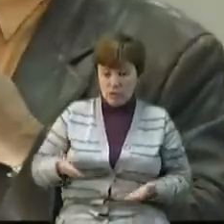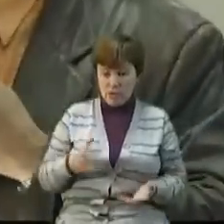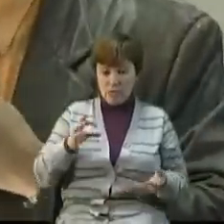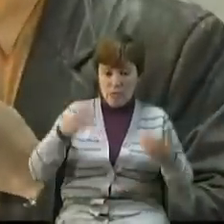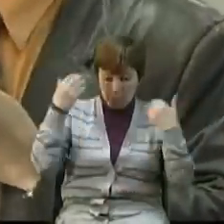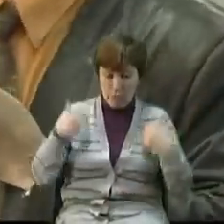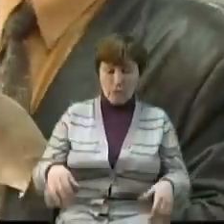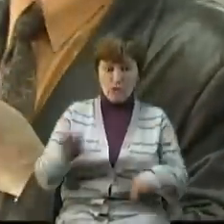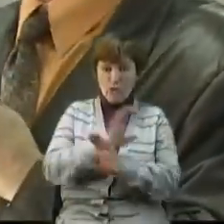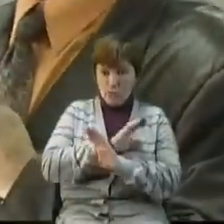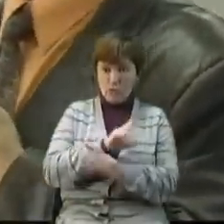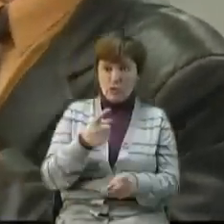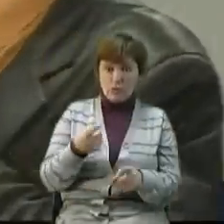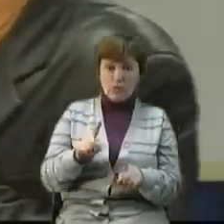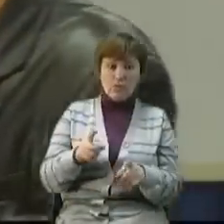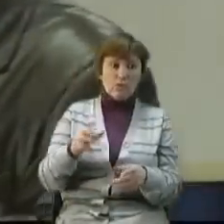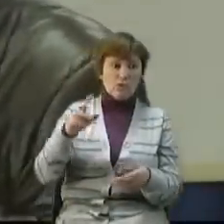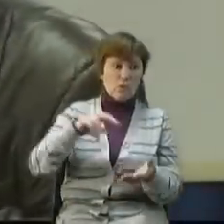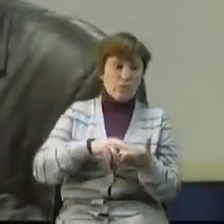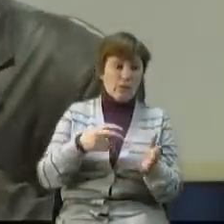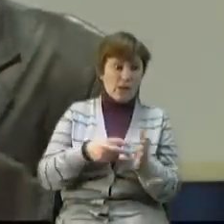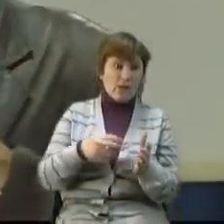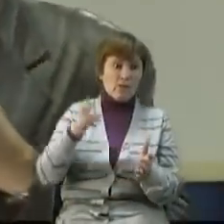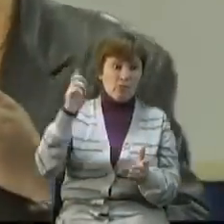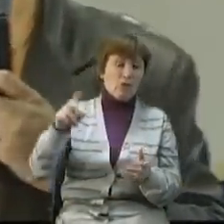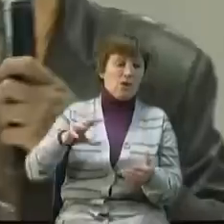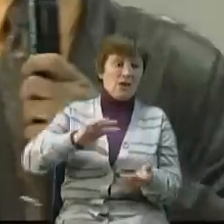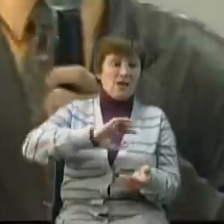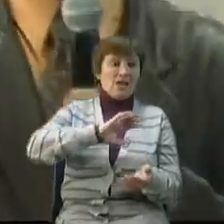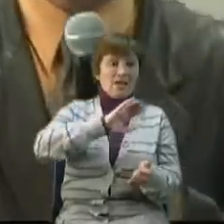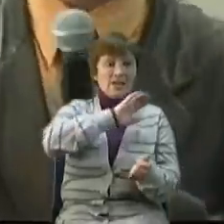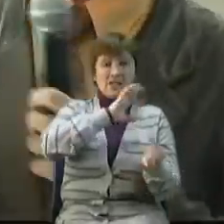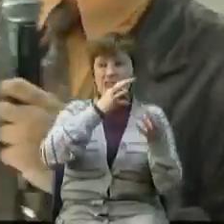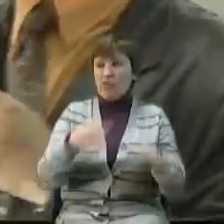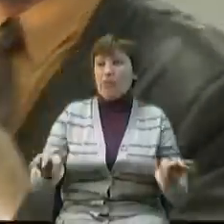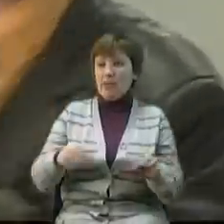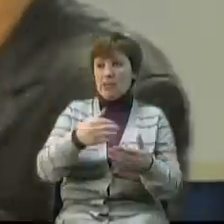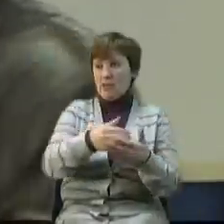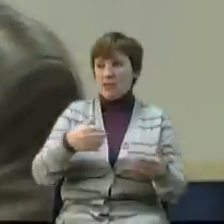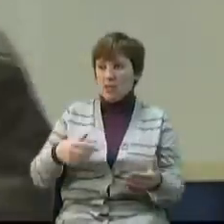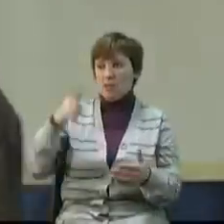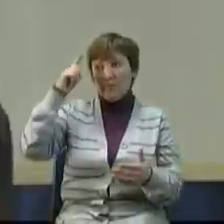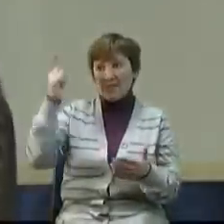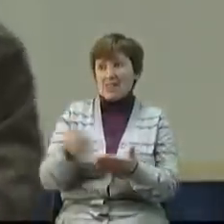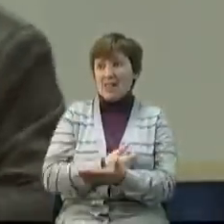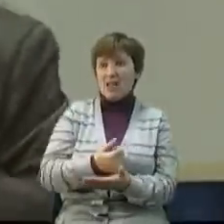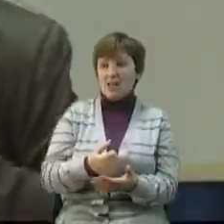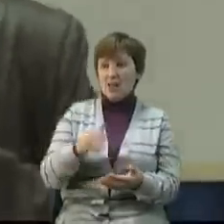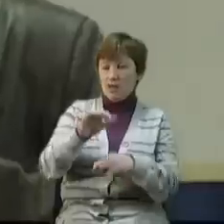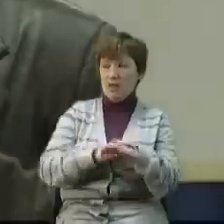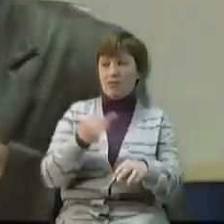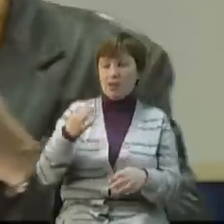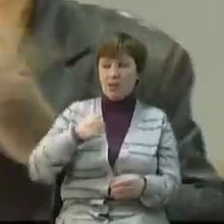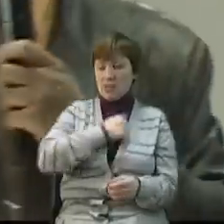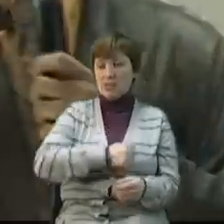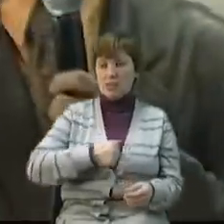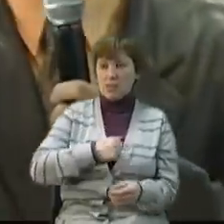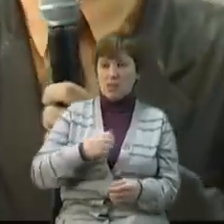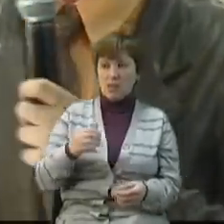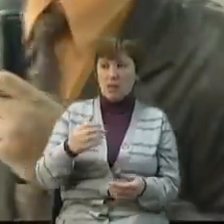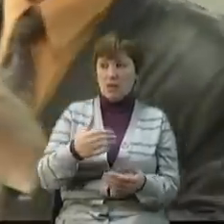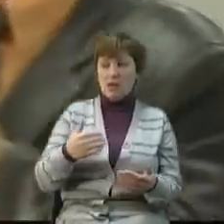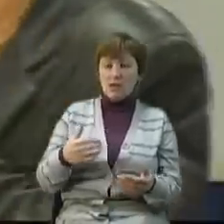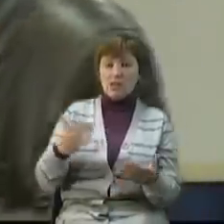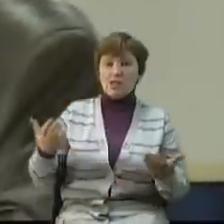план — избавить тебя от плода познания добра и зла, избавить от этого принципа жизни по плоти, как ты хочешь или как